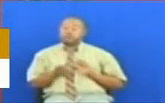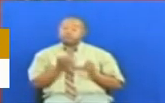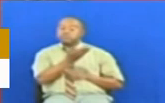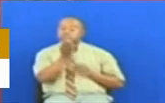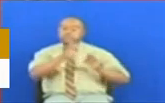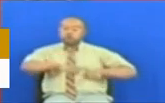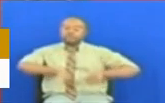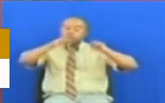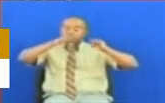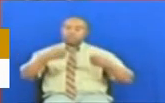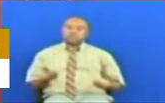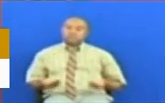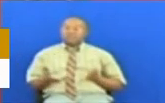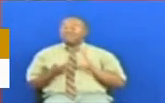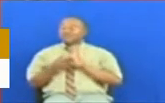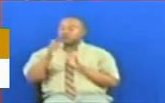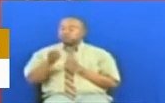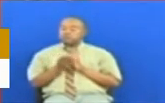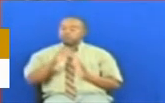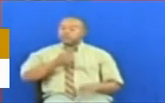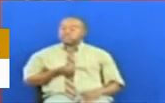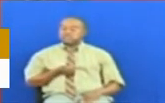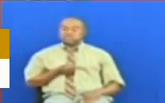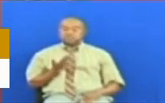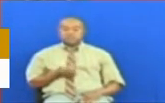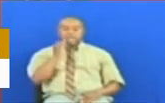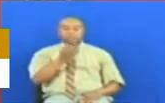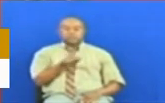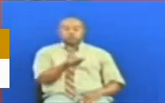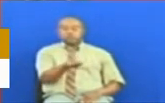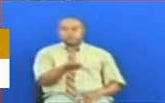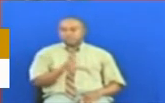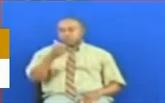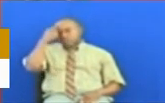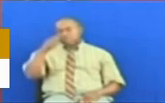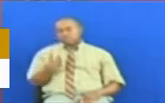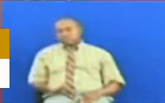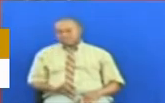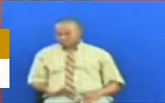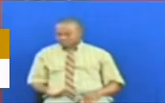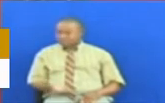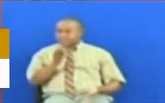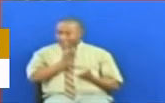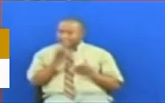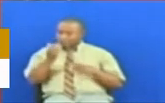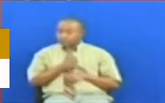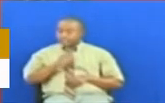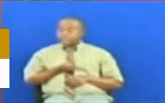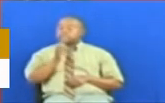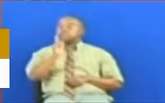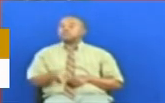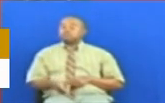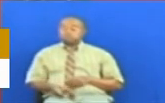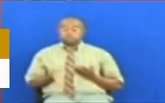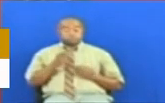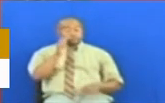issue. Kwa mfano mtu ameomba leseni amenyimwa, lakini bado yeye anaamini kwamba anayo haki ya kupewa leseni. Kwa hiyo mtu